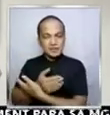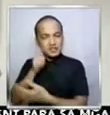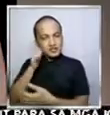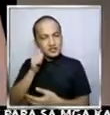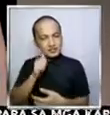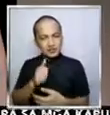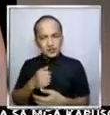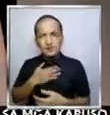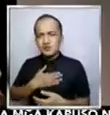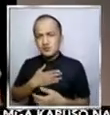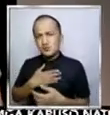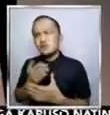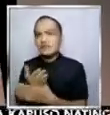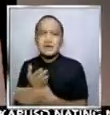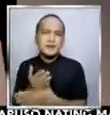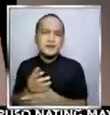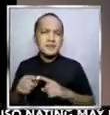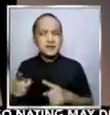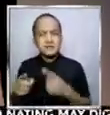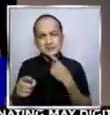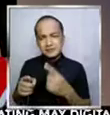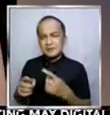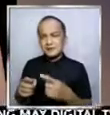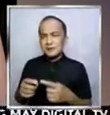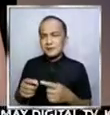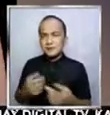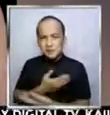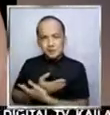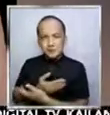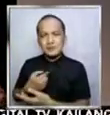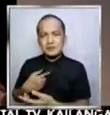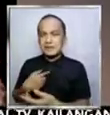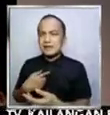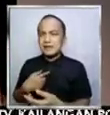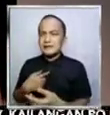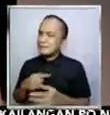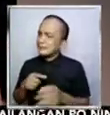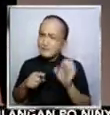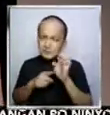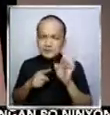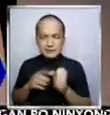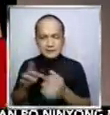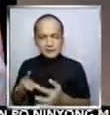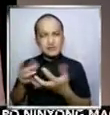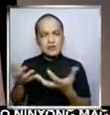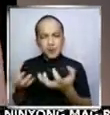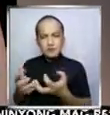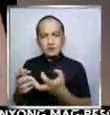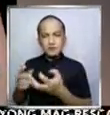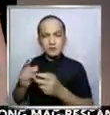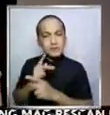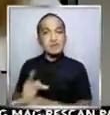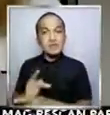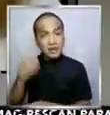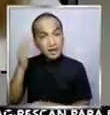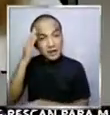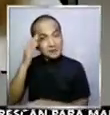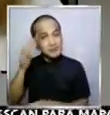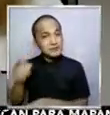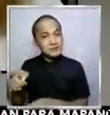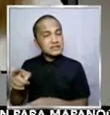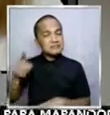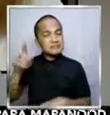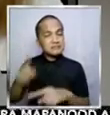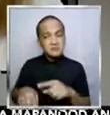i-share, pero syempre since baby mo super extra special din, so you want to protect her din. Alam mo din, di mo maiiwas yung